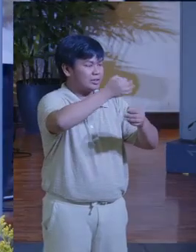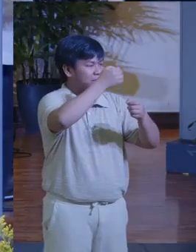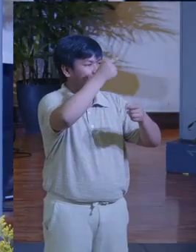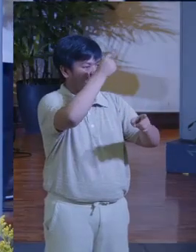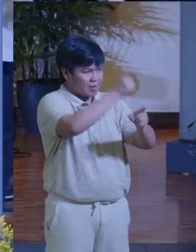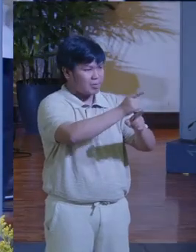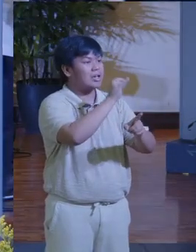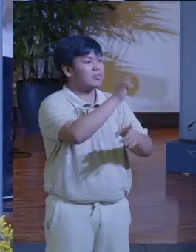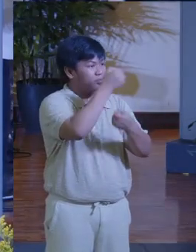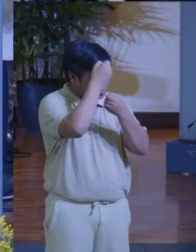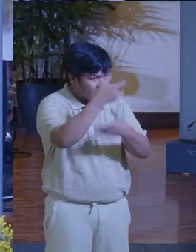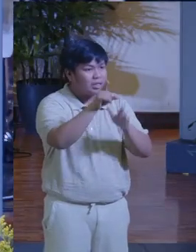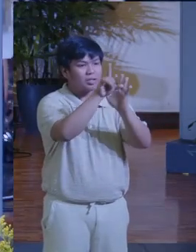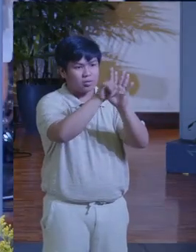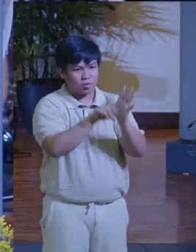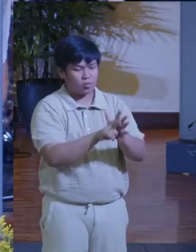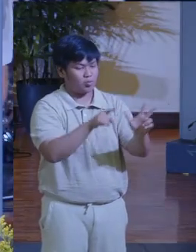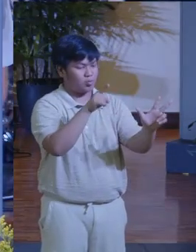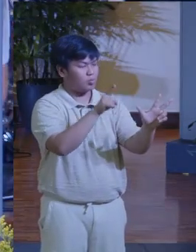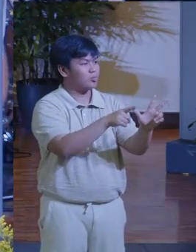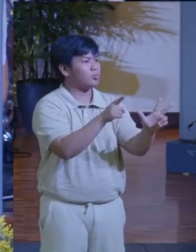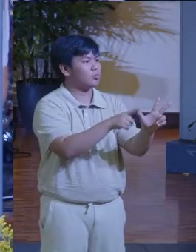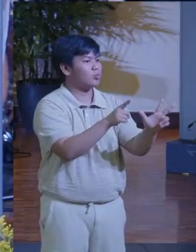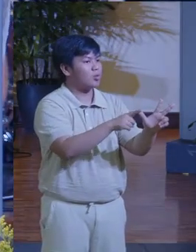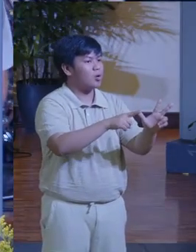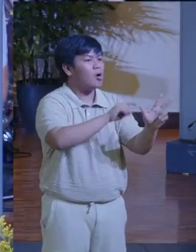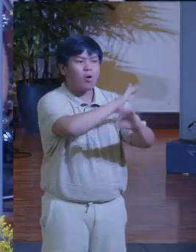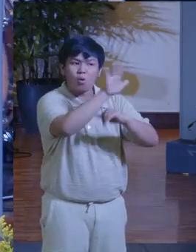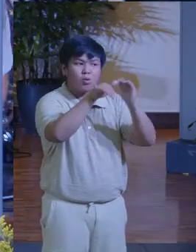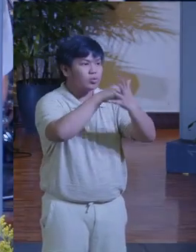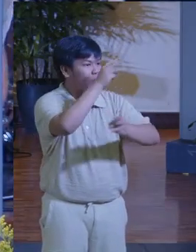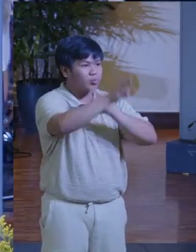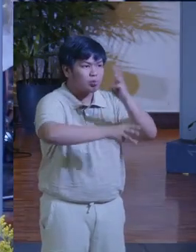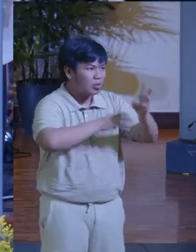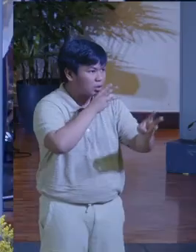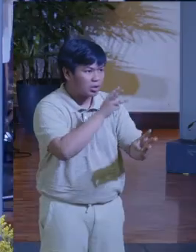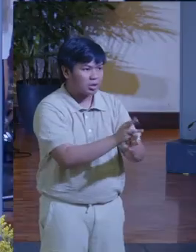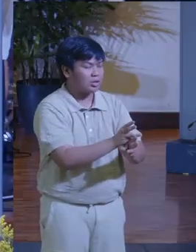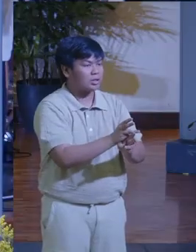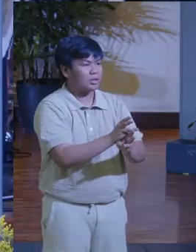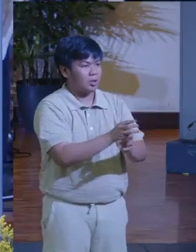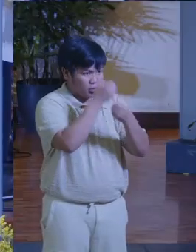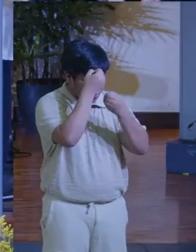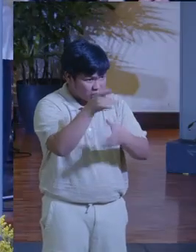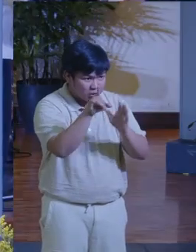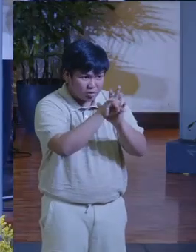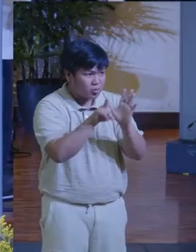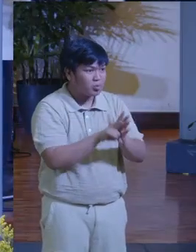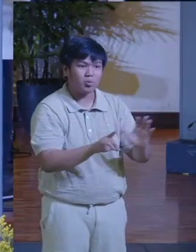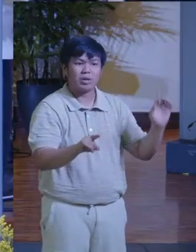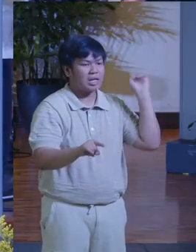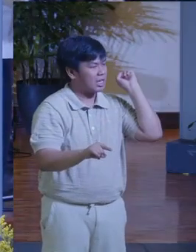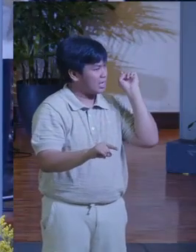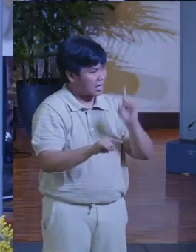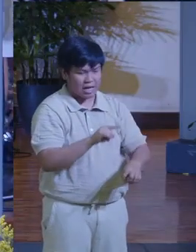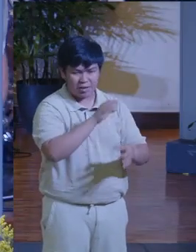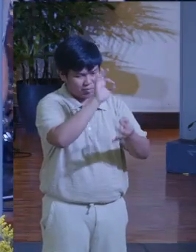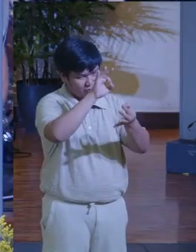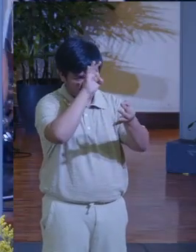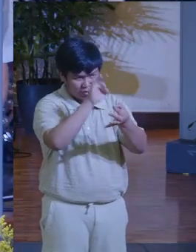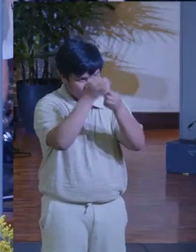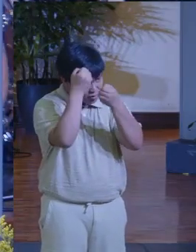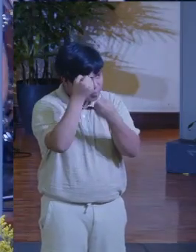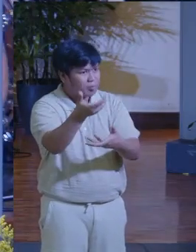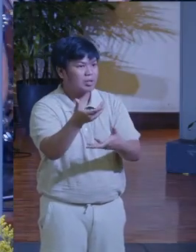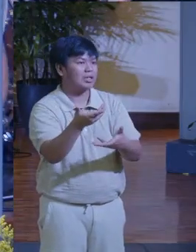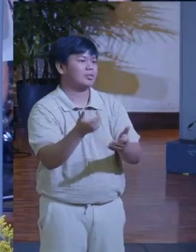law. Tapos, general. But because by works of the law, no one will be justified. Works of the